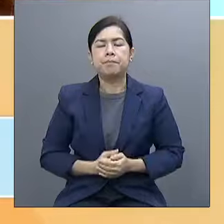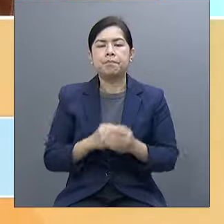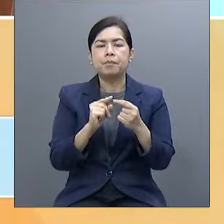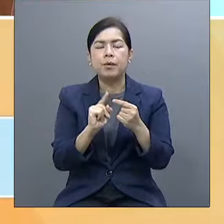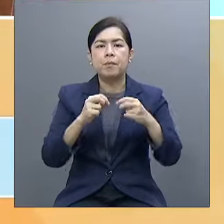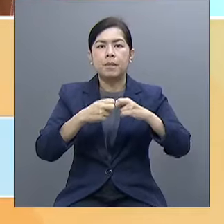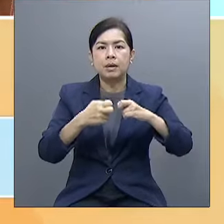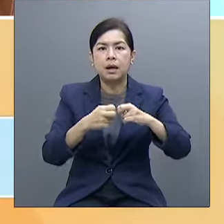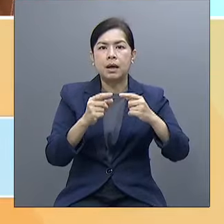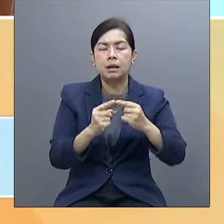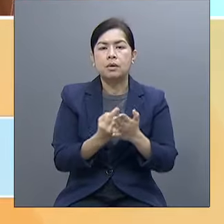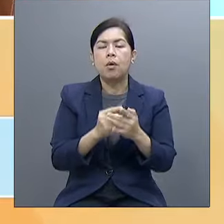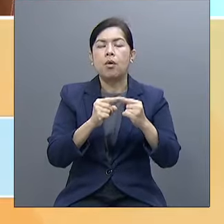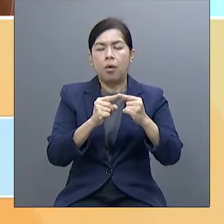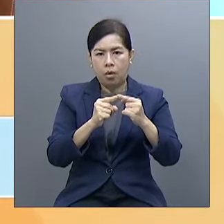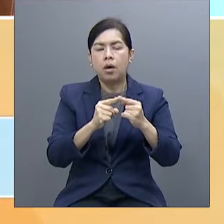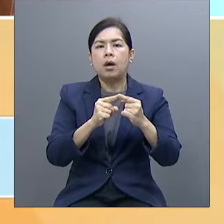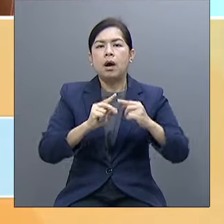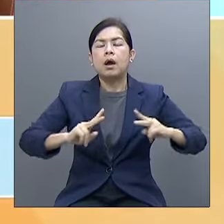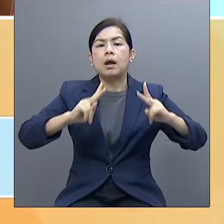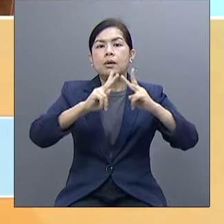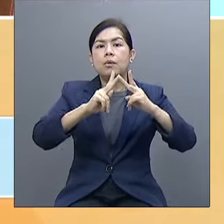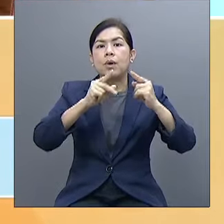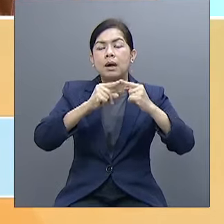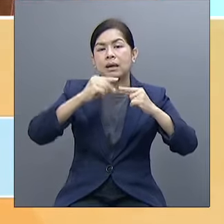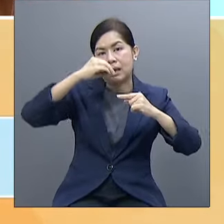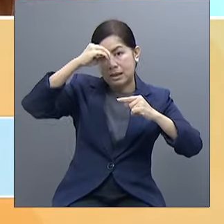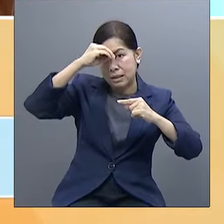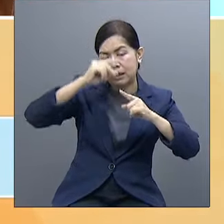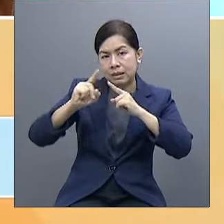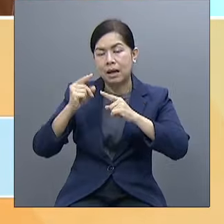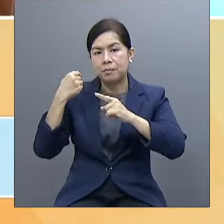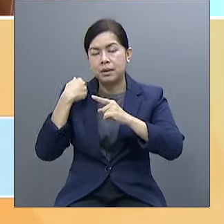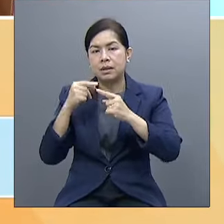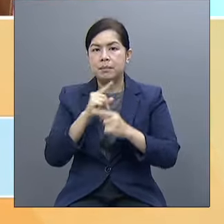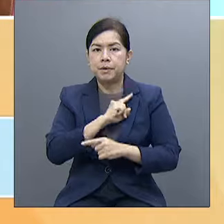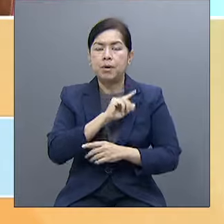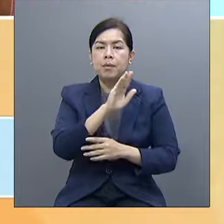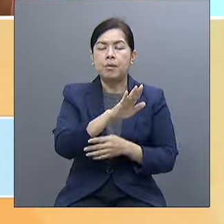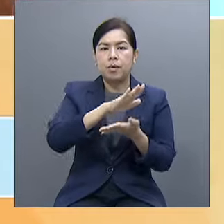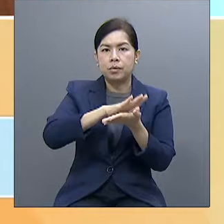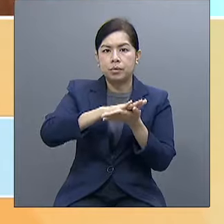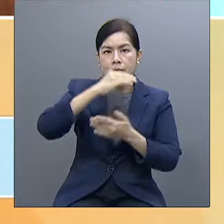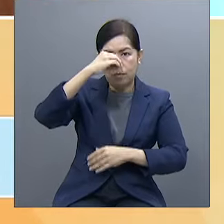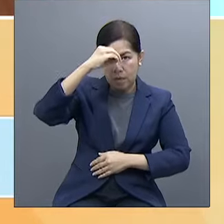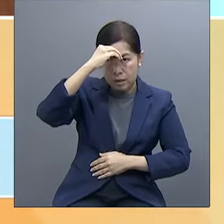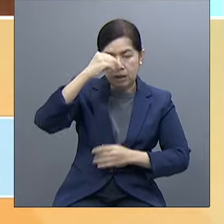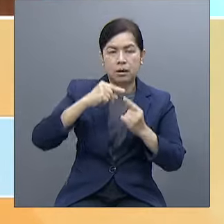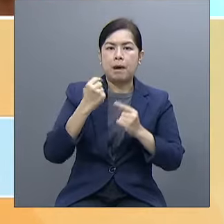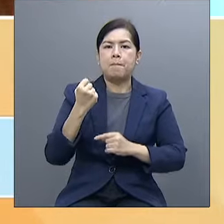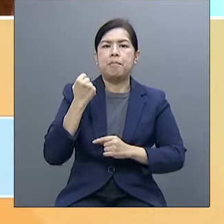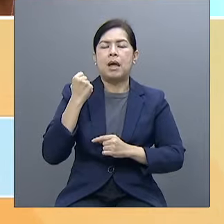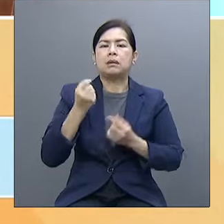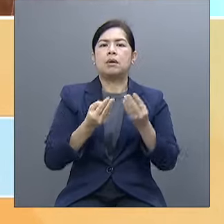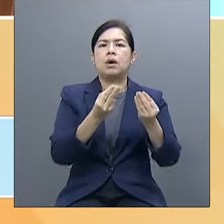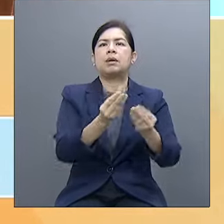รงเรียนก็มีหลายกระทรวงเกี่ยวข้องแล้วก็มีทั้งอำนาจหน้าที่ที่อาจจะไม่ได้ให้ ค่ะ ซึ่งเดี๋ยวท่านนายกค